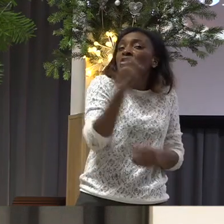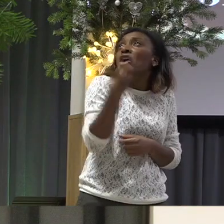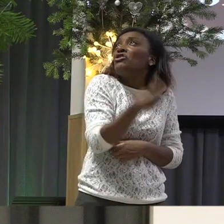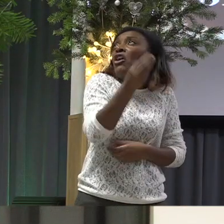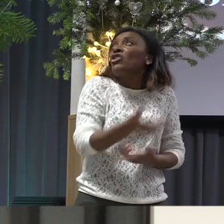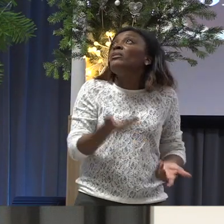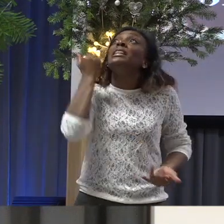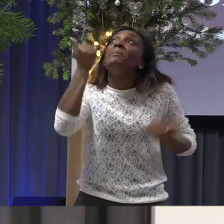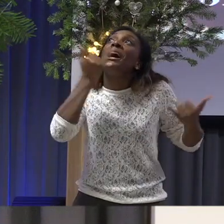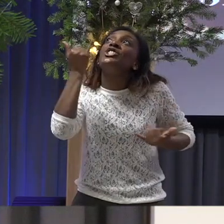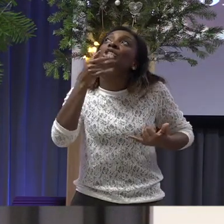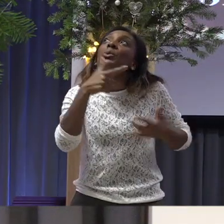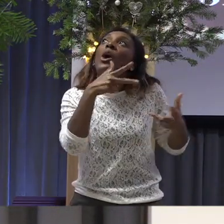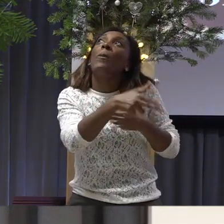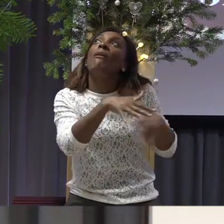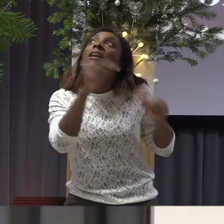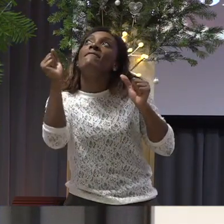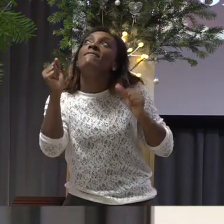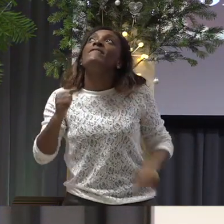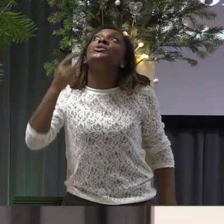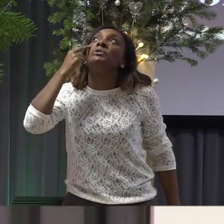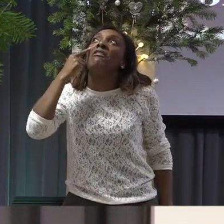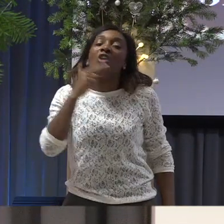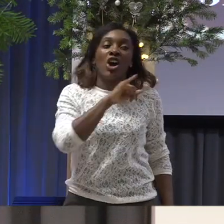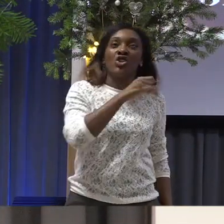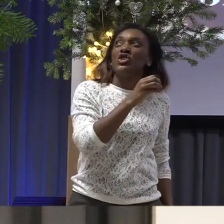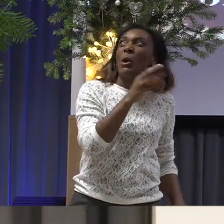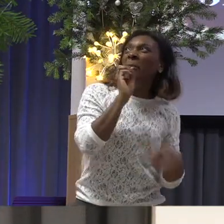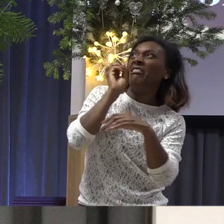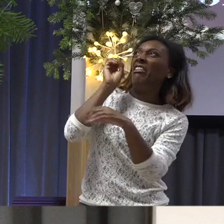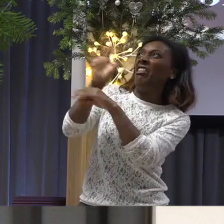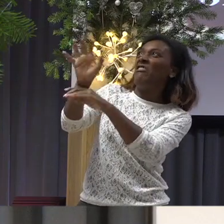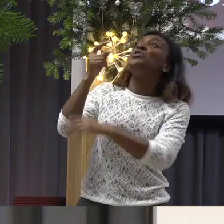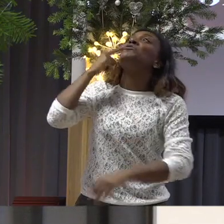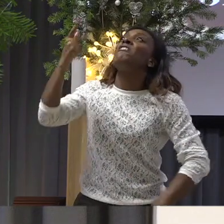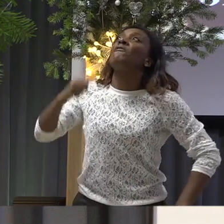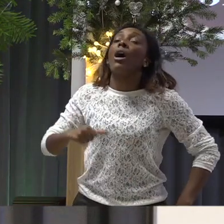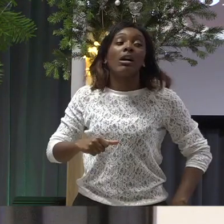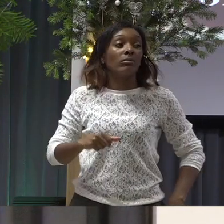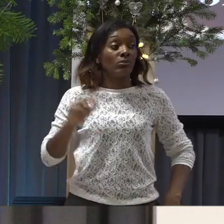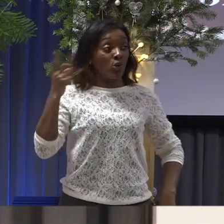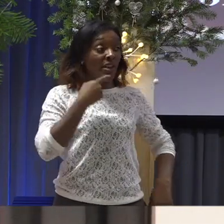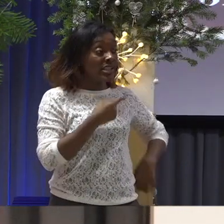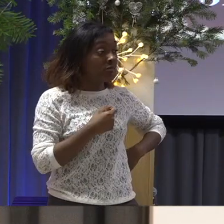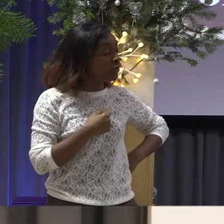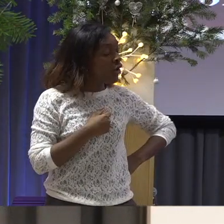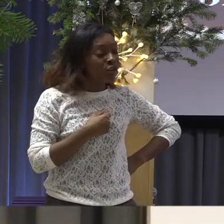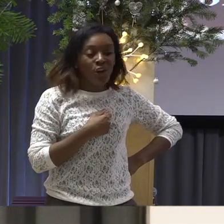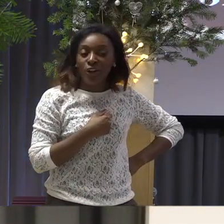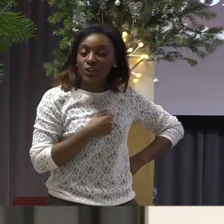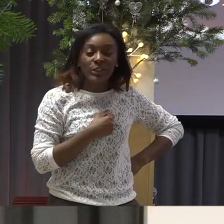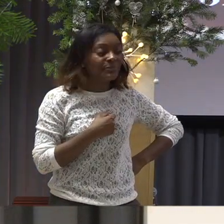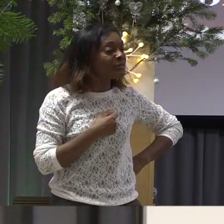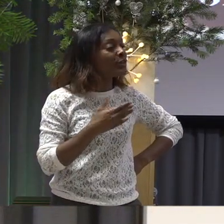qu'il veut. Tu lui donnes ce qu'il te cherche et te demande. C'est beaucoup plus facile. Et Dieu dit, non, non, non. C'est injuste, c'est un